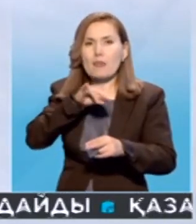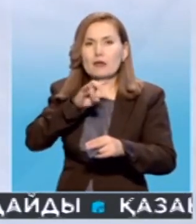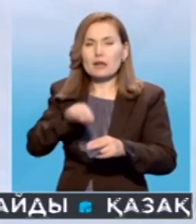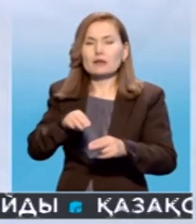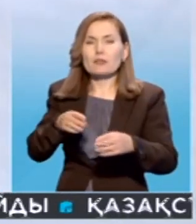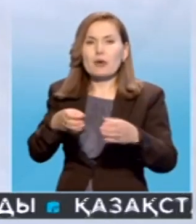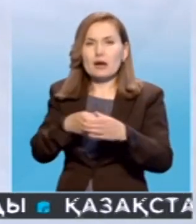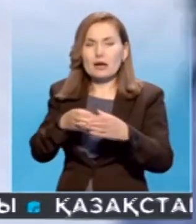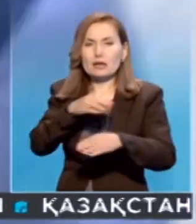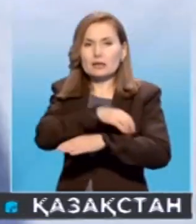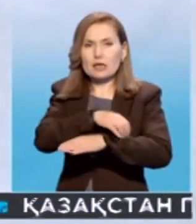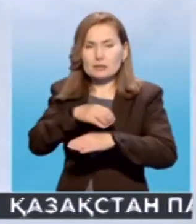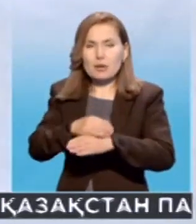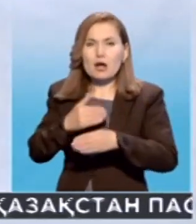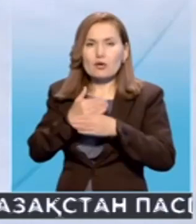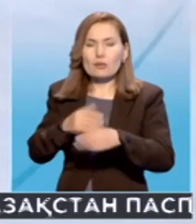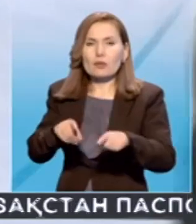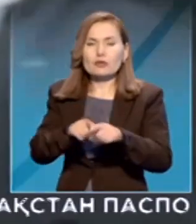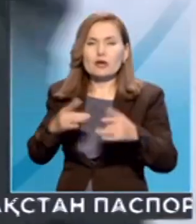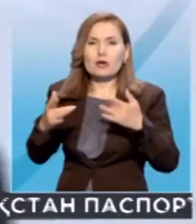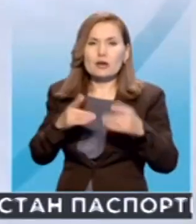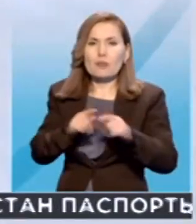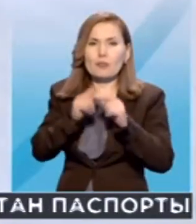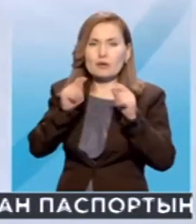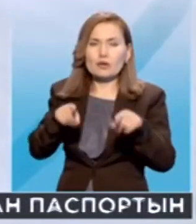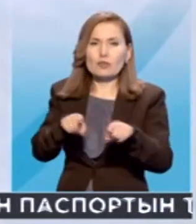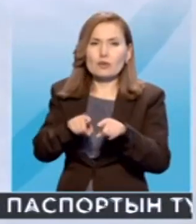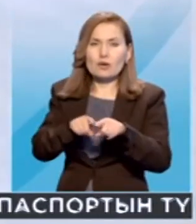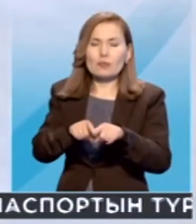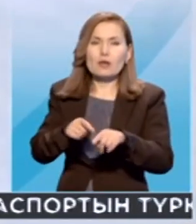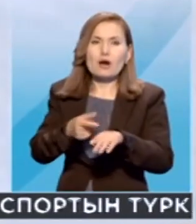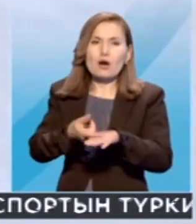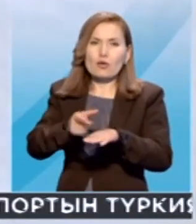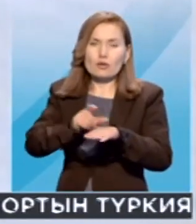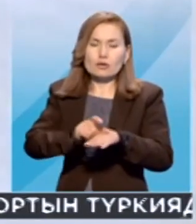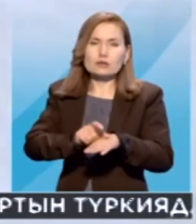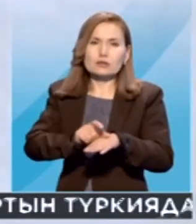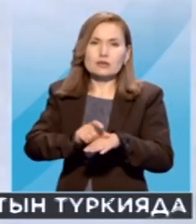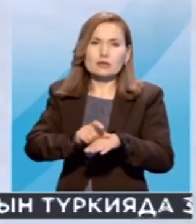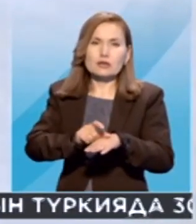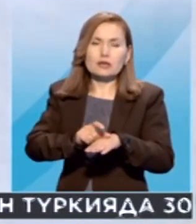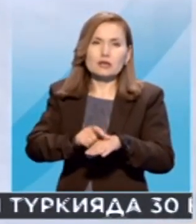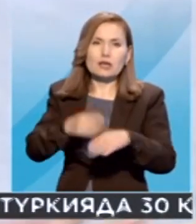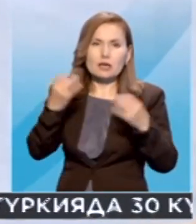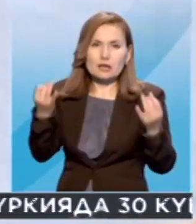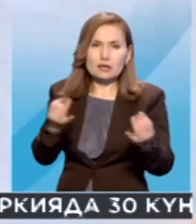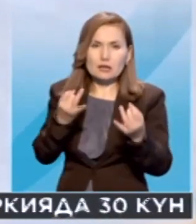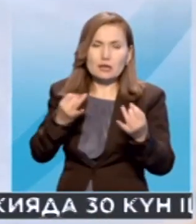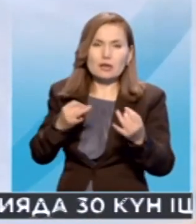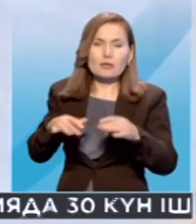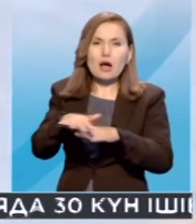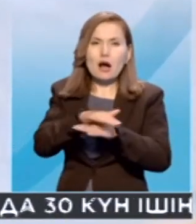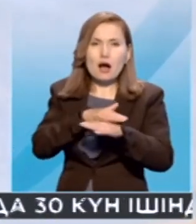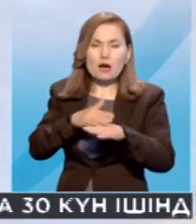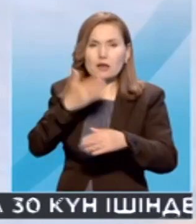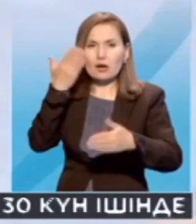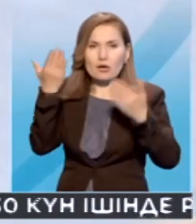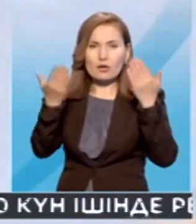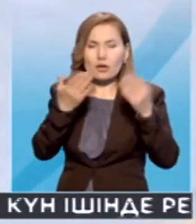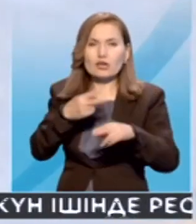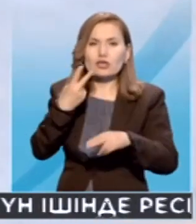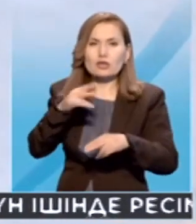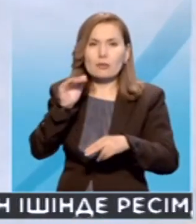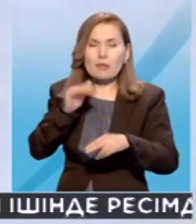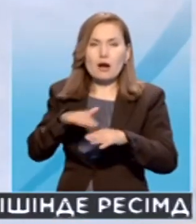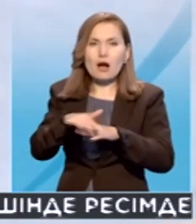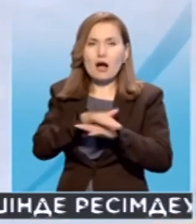ұйымдастырумен осындай мерекелік іс-шара, осындай концерттерді жалпы халық санғаны рас, көріп тұрғандарыңыздай 20 мыңнан